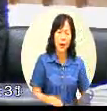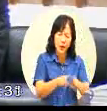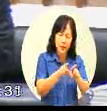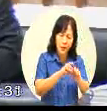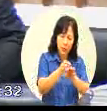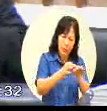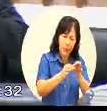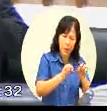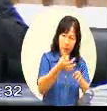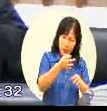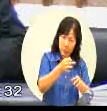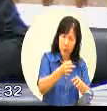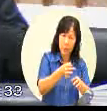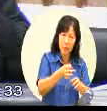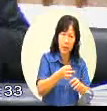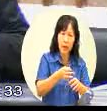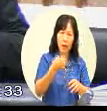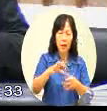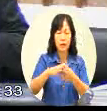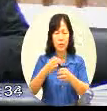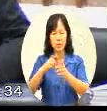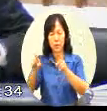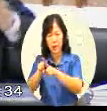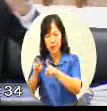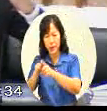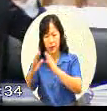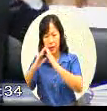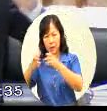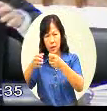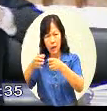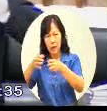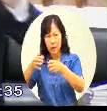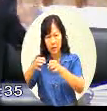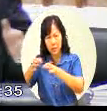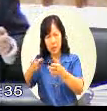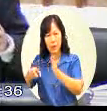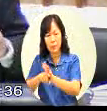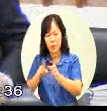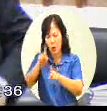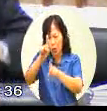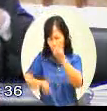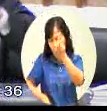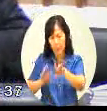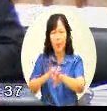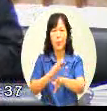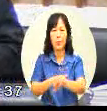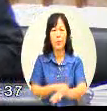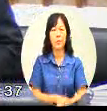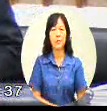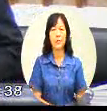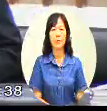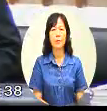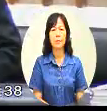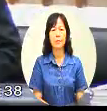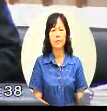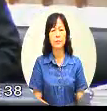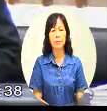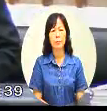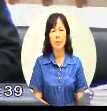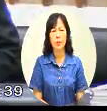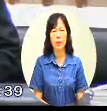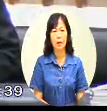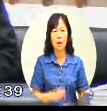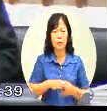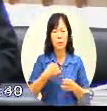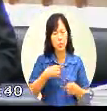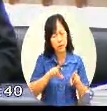价格，齁，哦，虽然不是市价，但是应该跟市价不会差太远嘛，齁，哦。啊，所以呢照常理